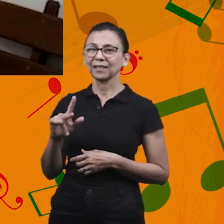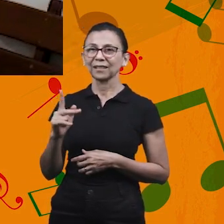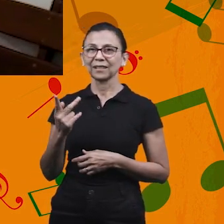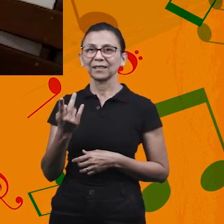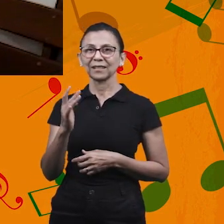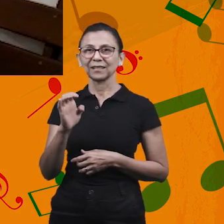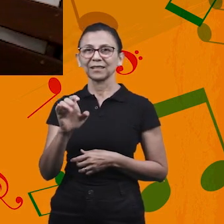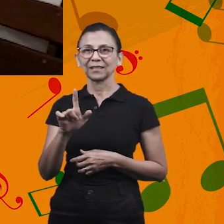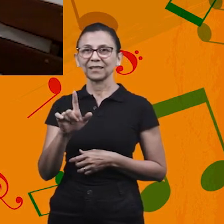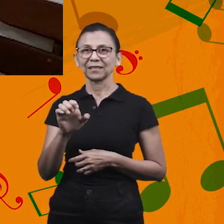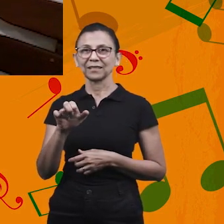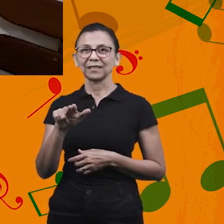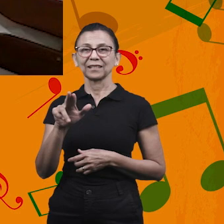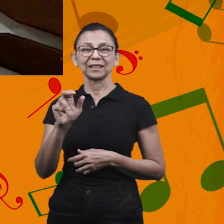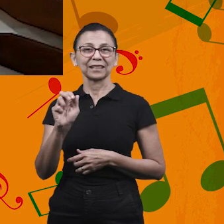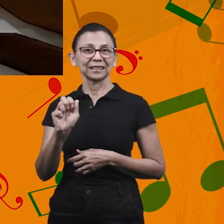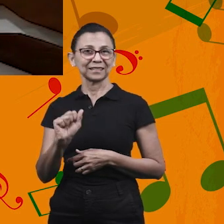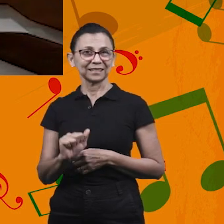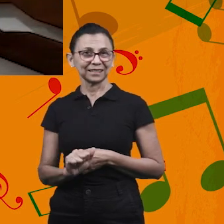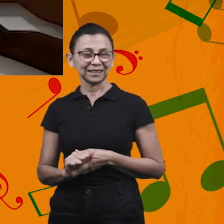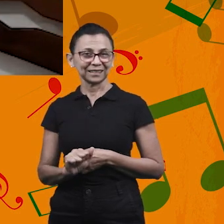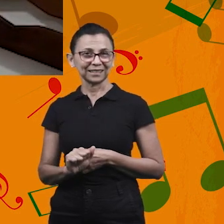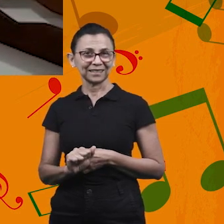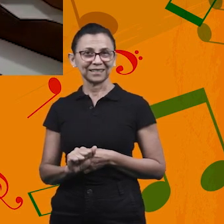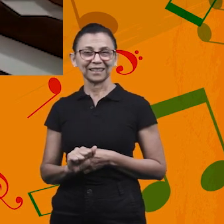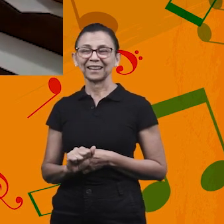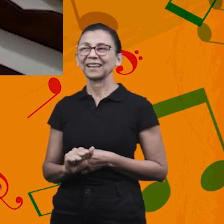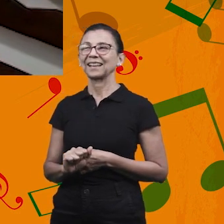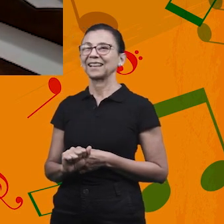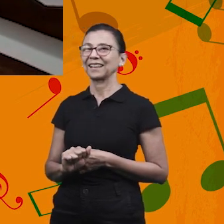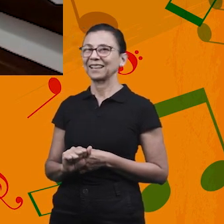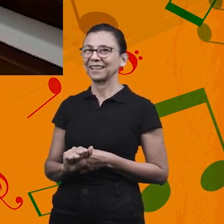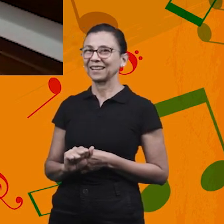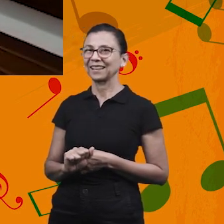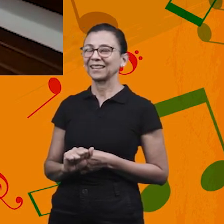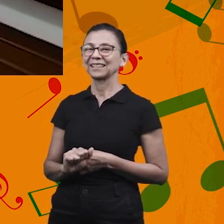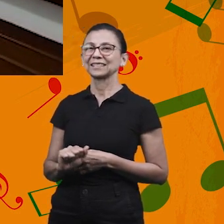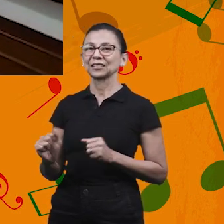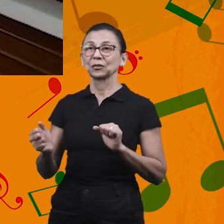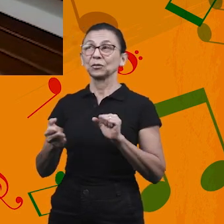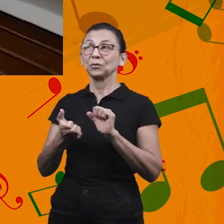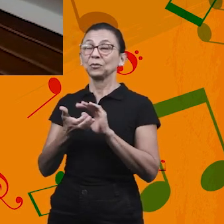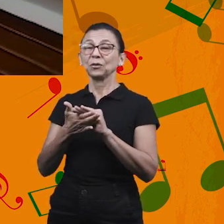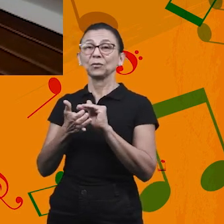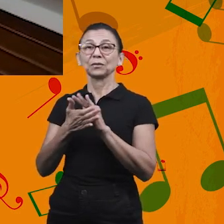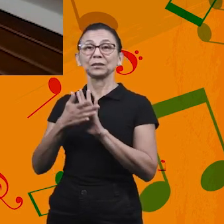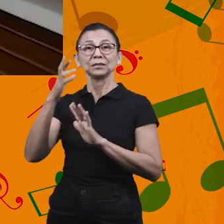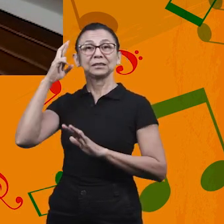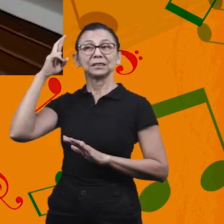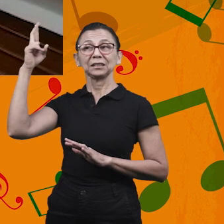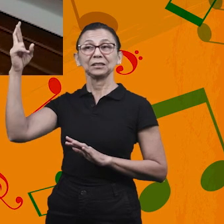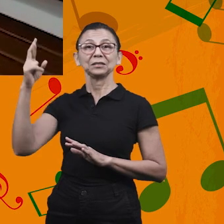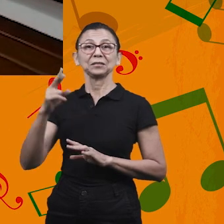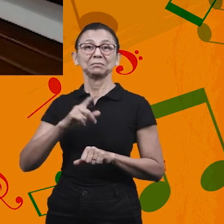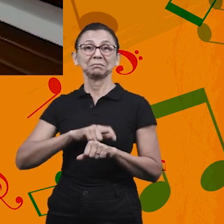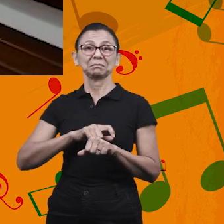Helena, Émilie et Sarah d'Espérança qui louent le Seigneur dans le culte.